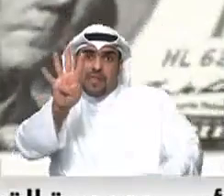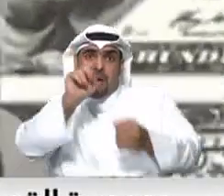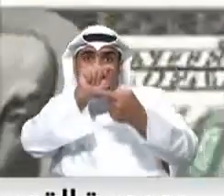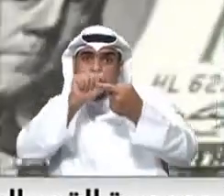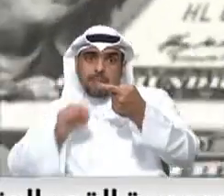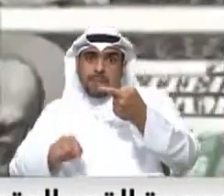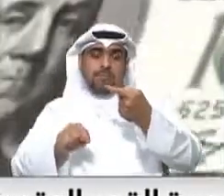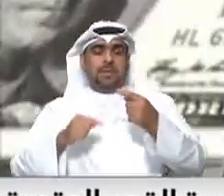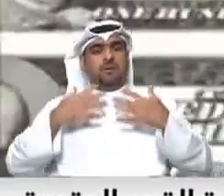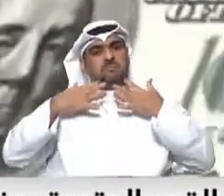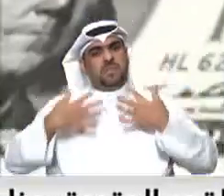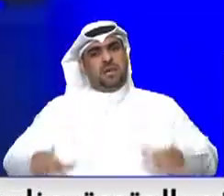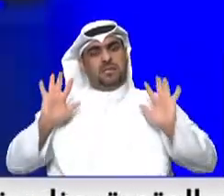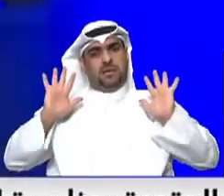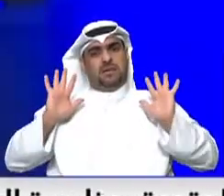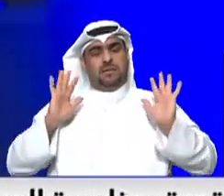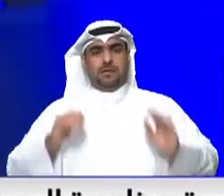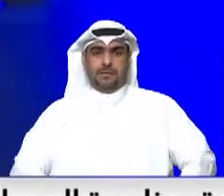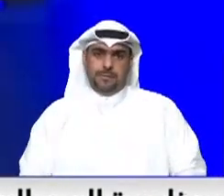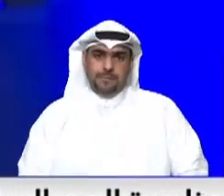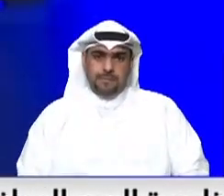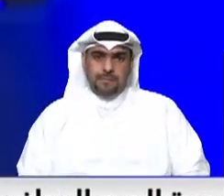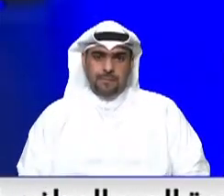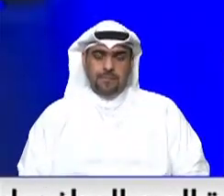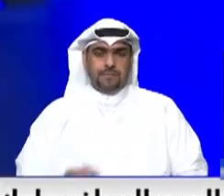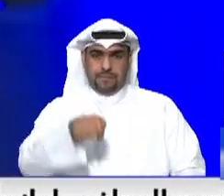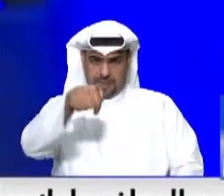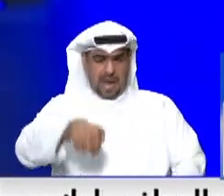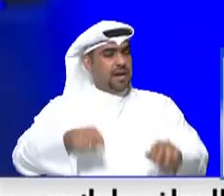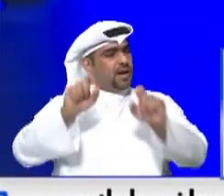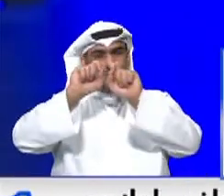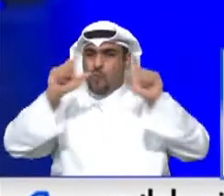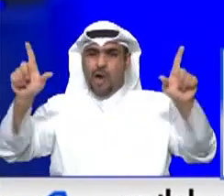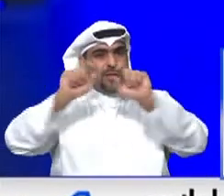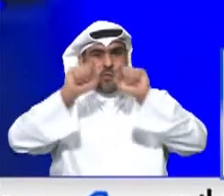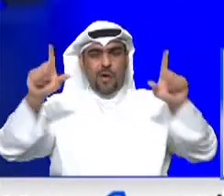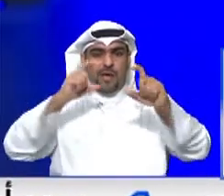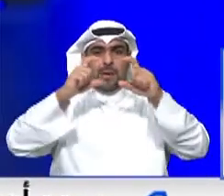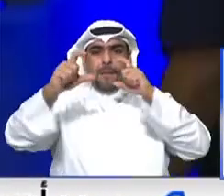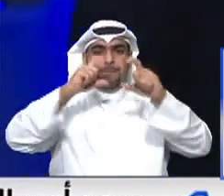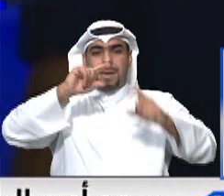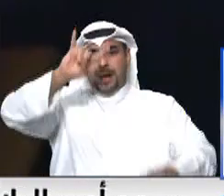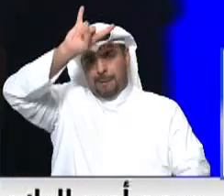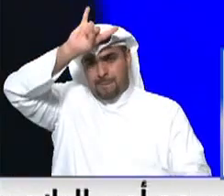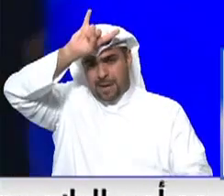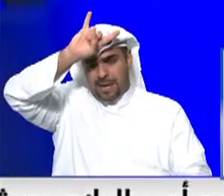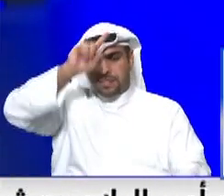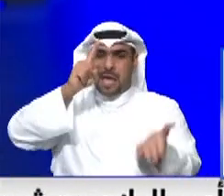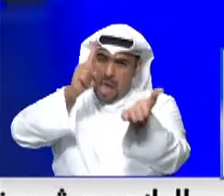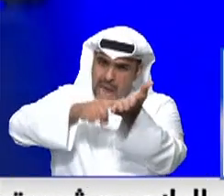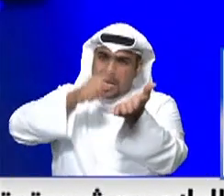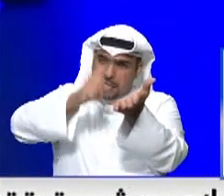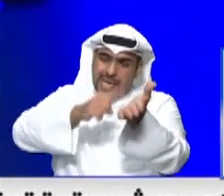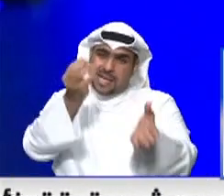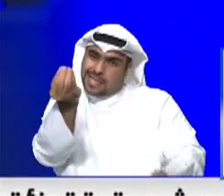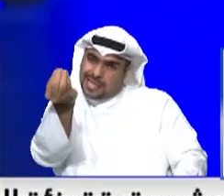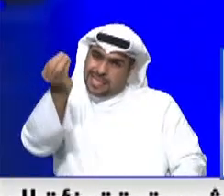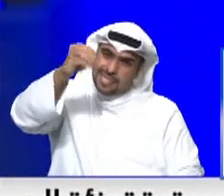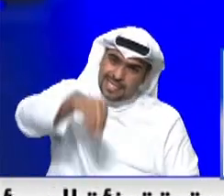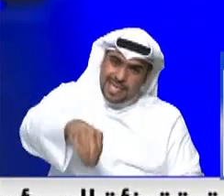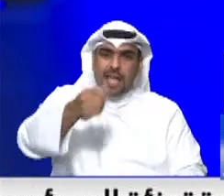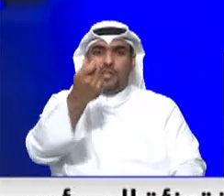سياسه النقديه مشدده كل التسريبات تشير الى ان البنك الفيدرالي سيرفع من قيمه